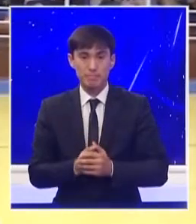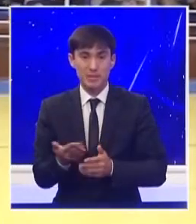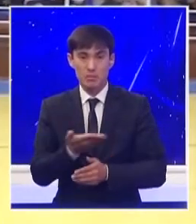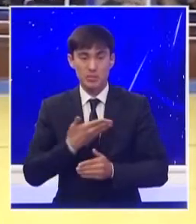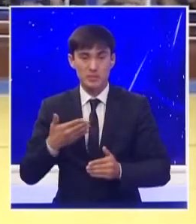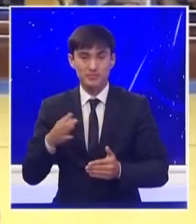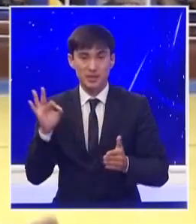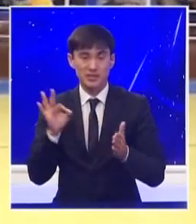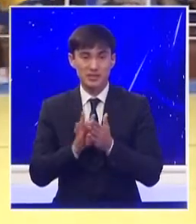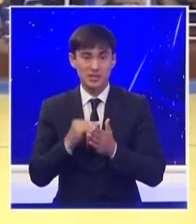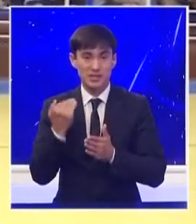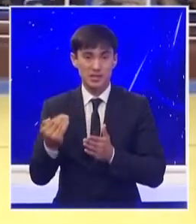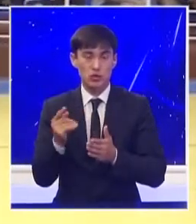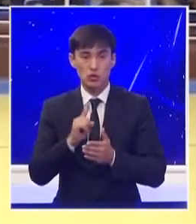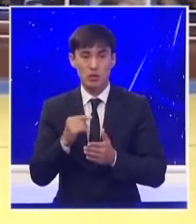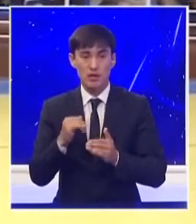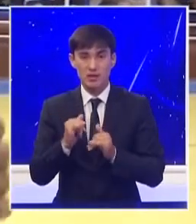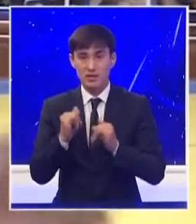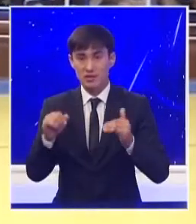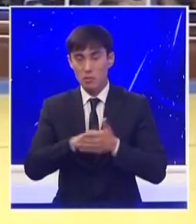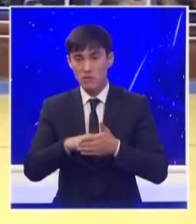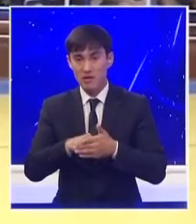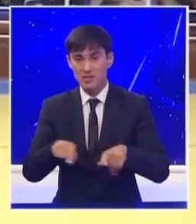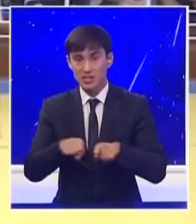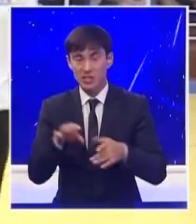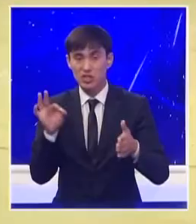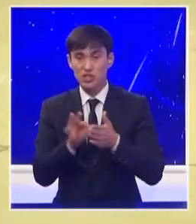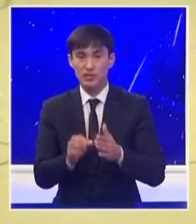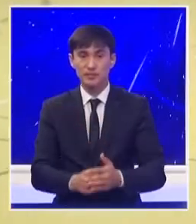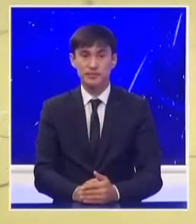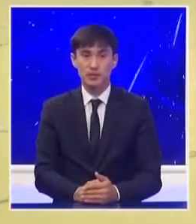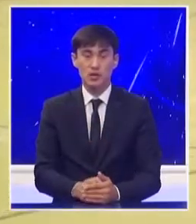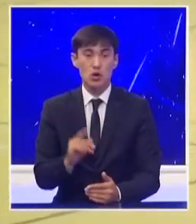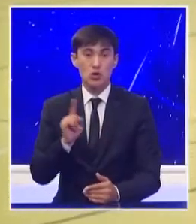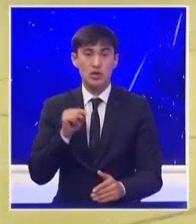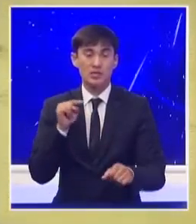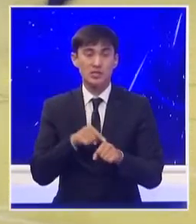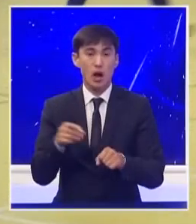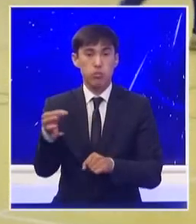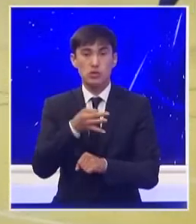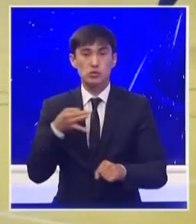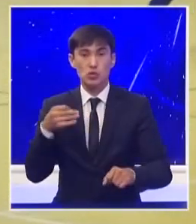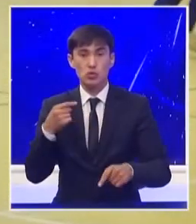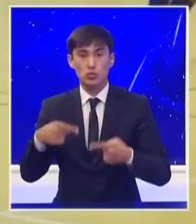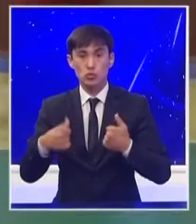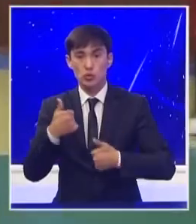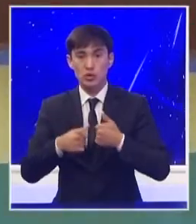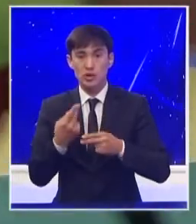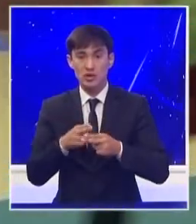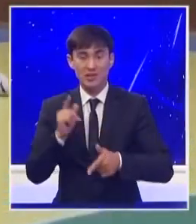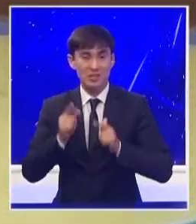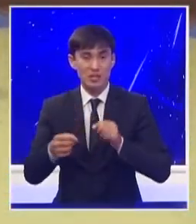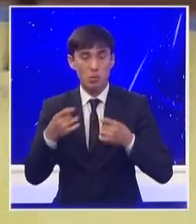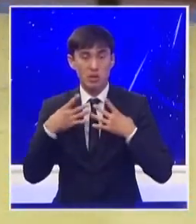вот ставим цель для них, чтобы они добивались таких же целей. Что касается областного турнира по футзалу, то это настоящий